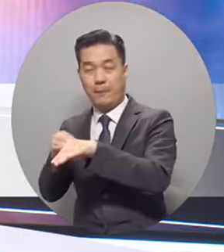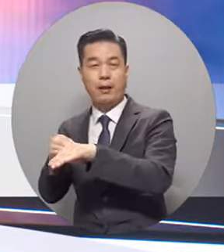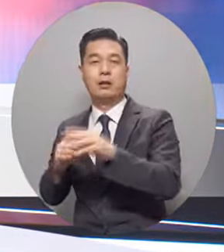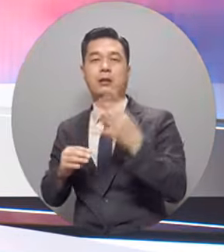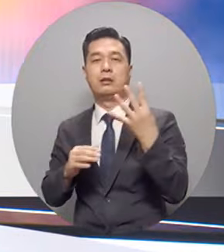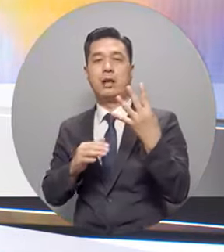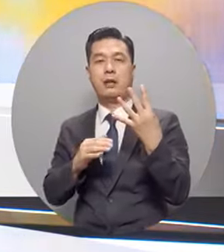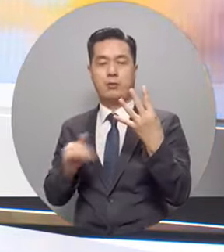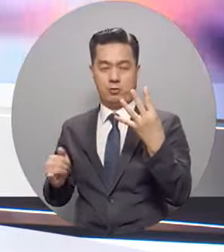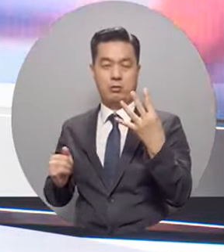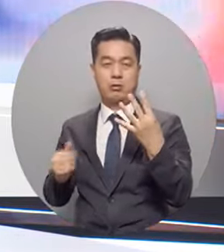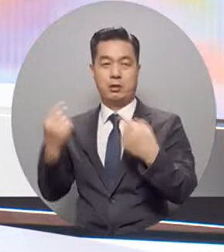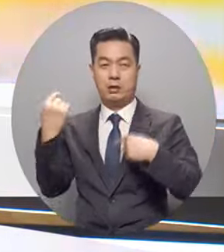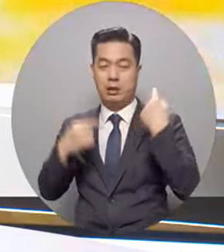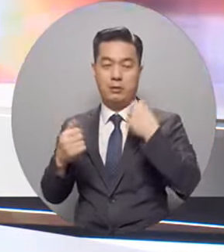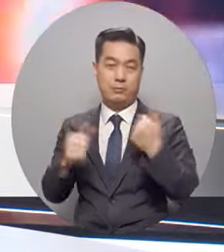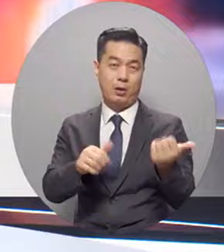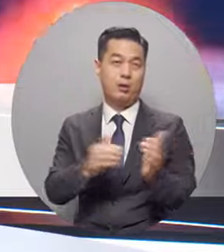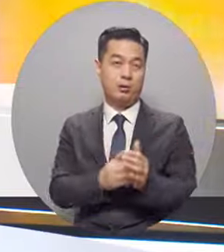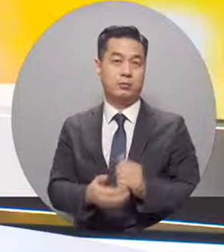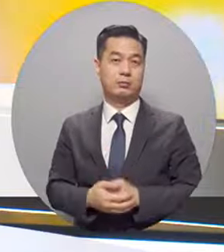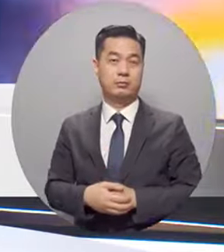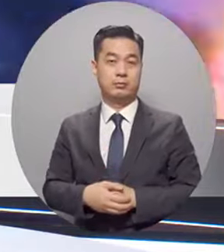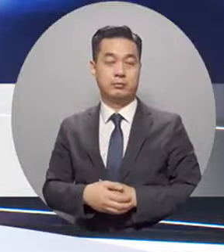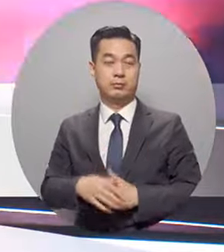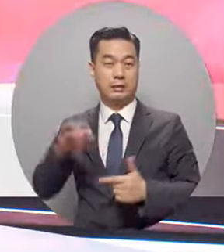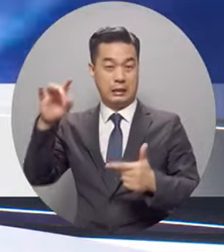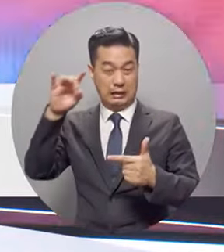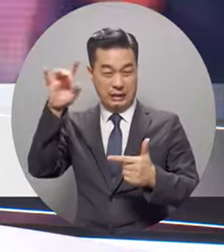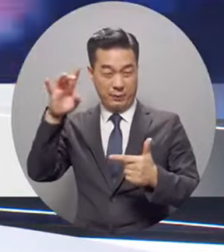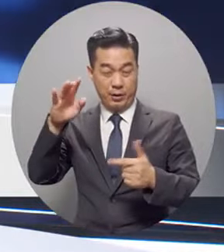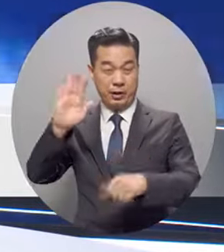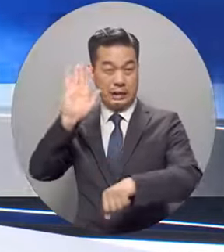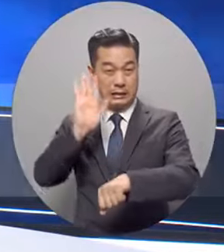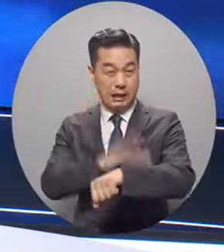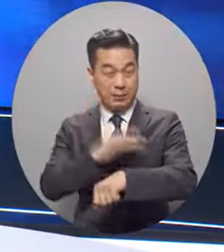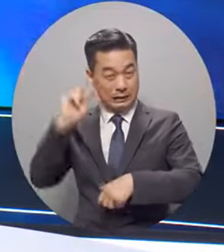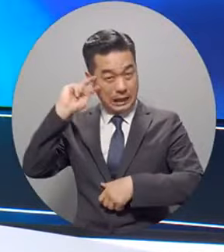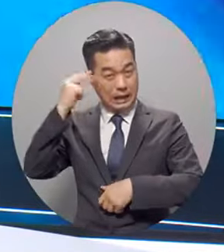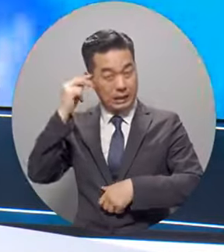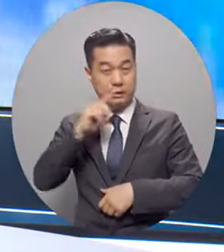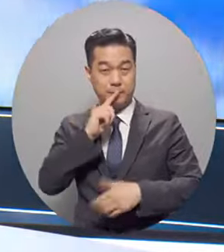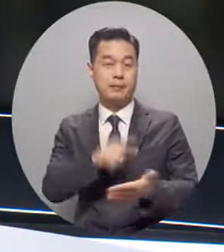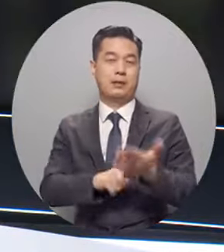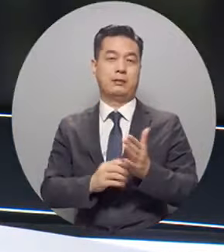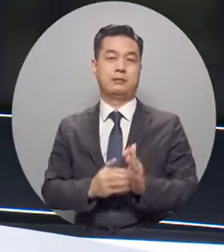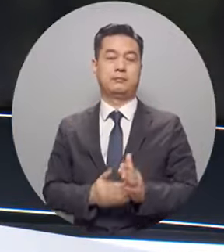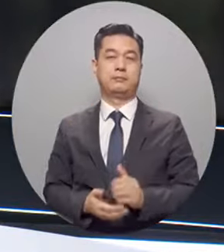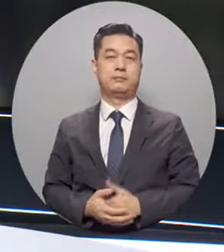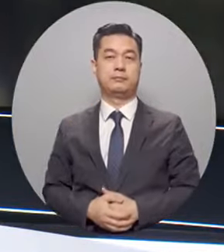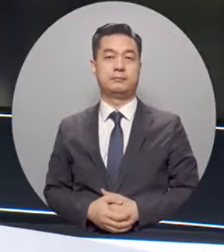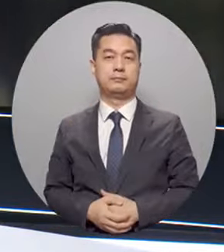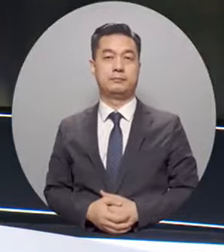그랬느냐고 묻자 내비게이션을 잘못 봤다는 답이 돌아왔습니다 이해선 기자가 보도합니다